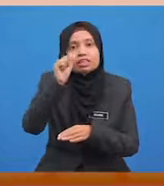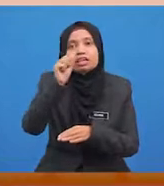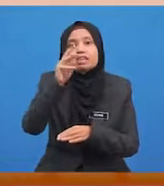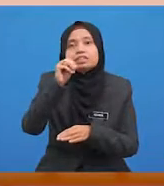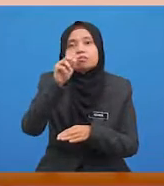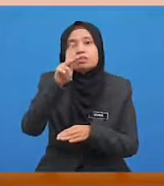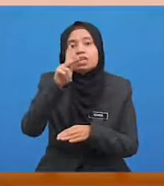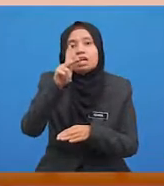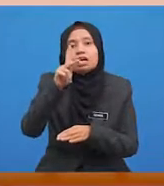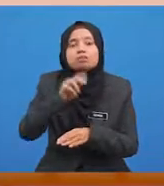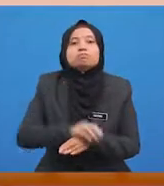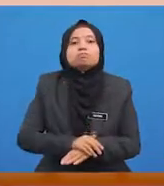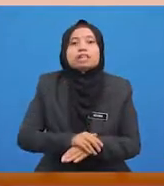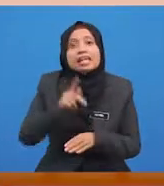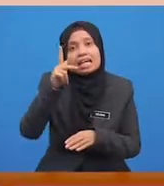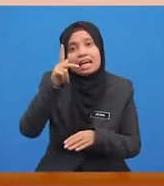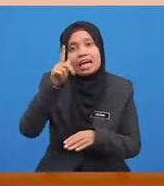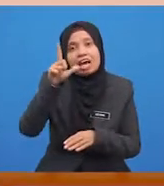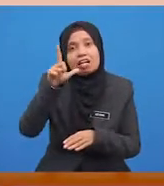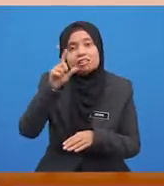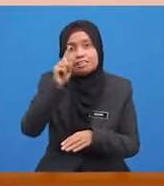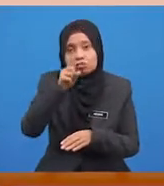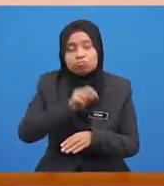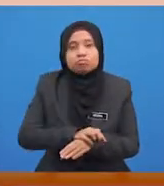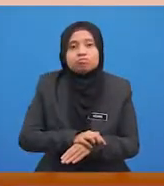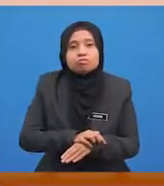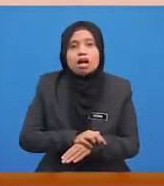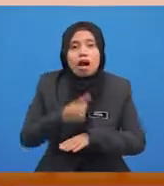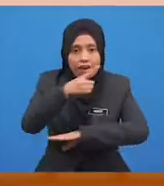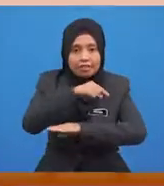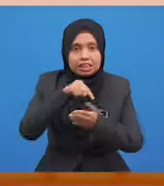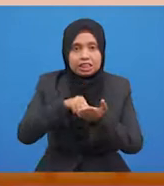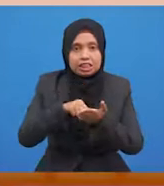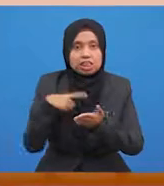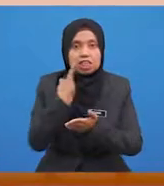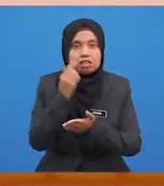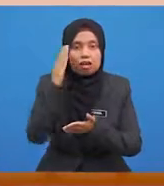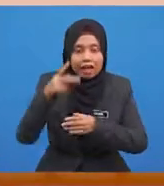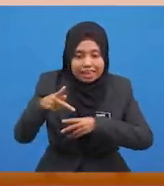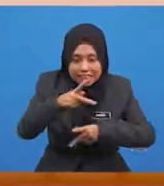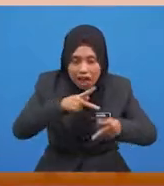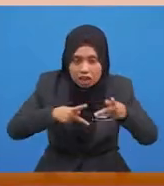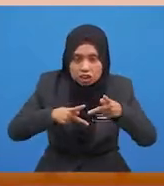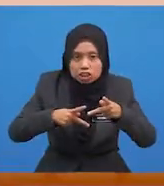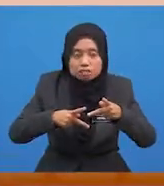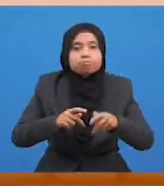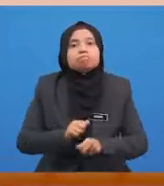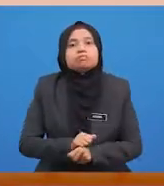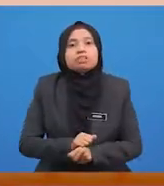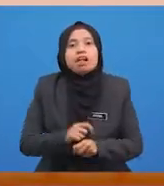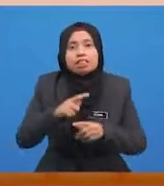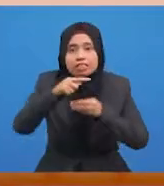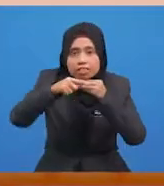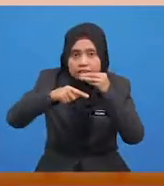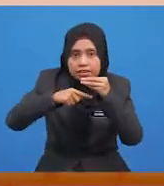Seri Damansara 1. Pada hari ini, kita akan mengkaji secara terperinci